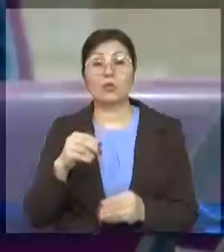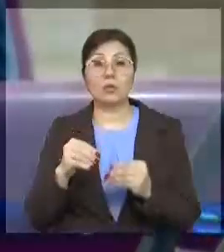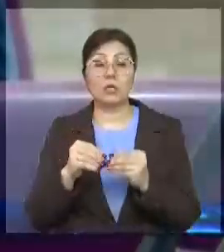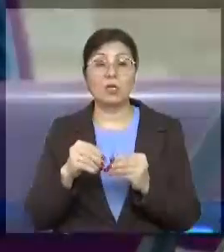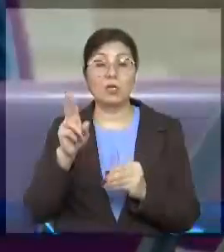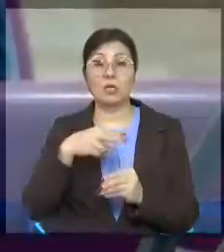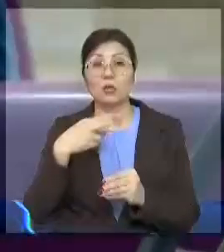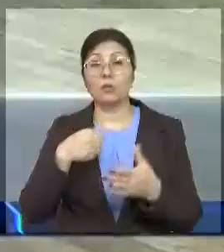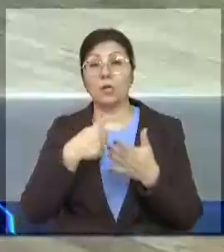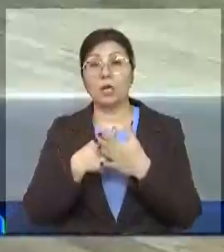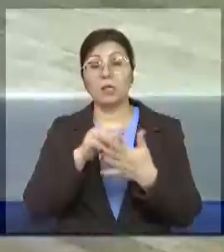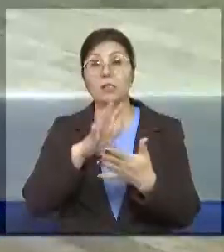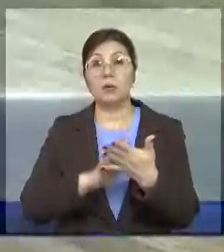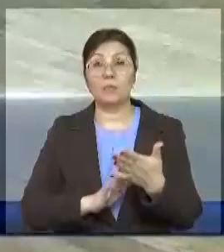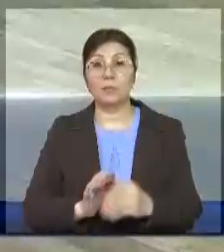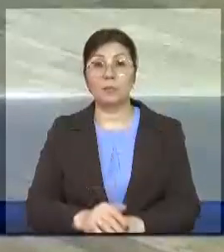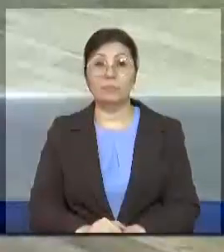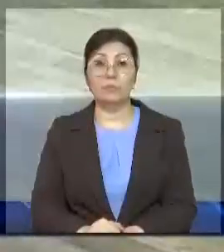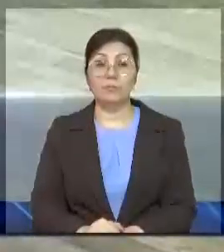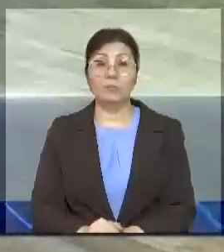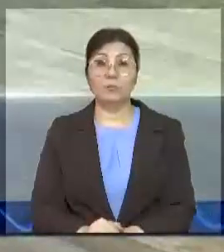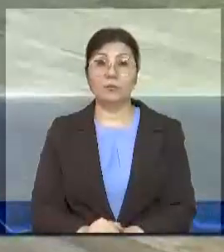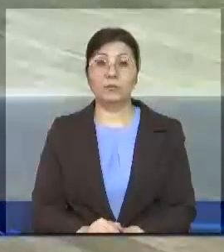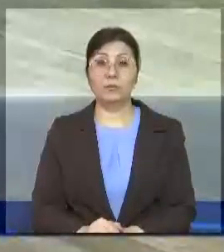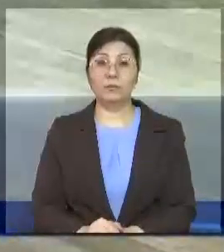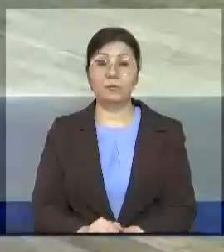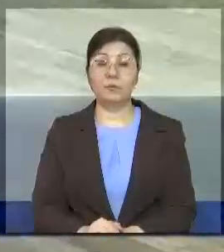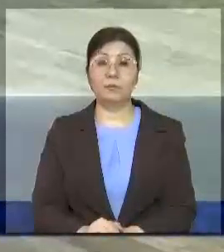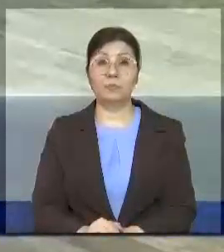желтоқсан аралығына дейін жалғаспақ. Ботагөз Сахитжанова, Самат Қалекенов, Ақтөбе телеарнасы.